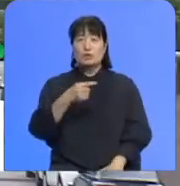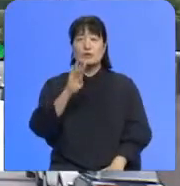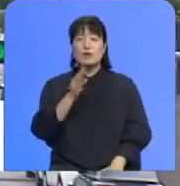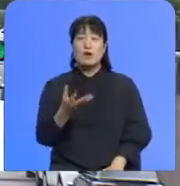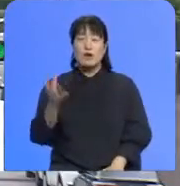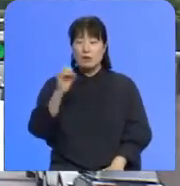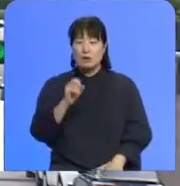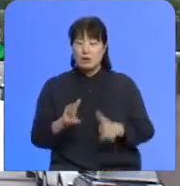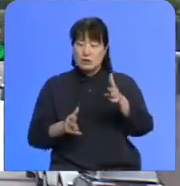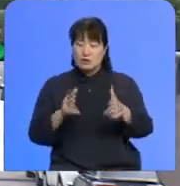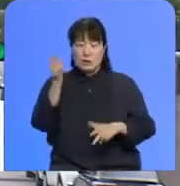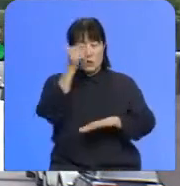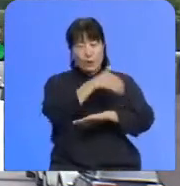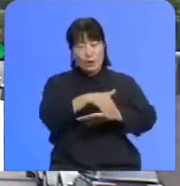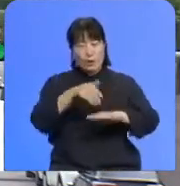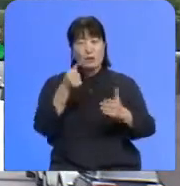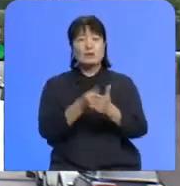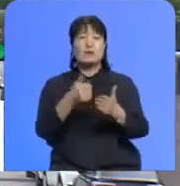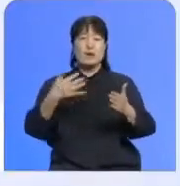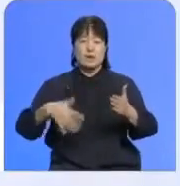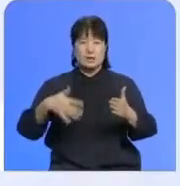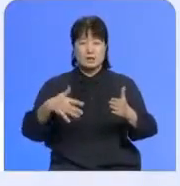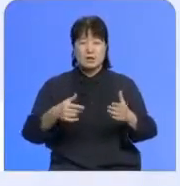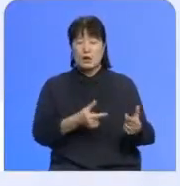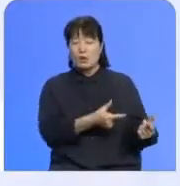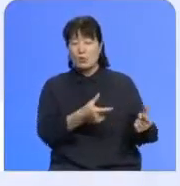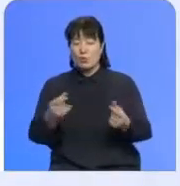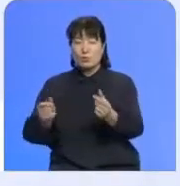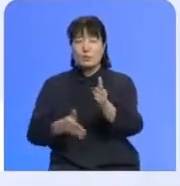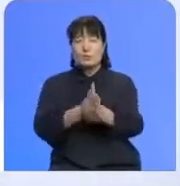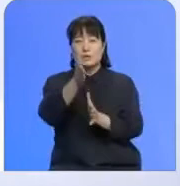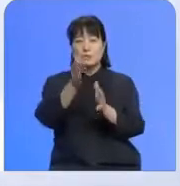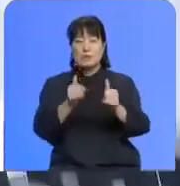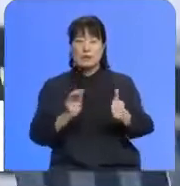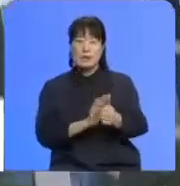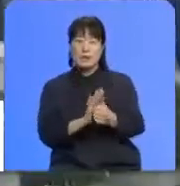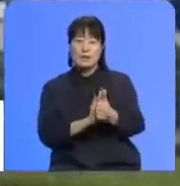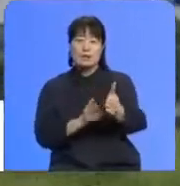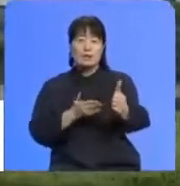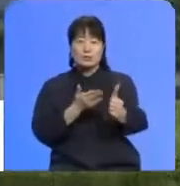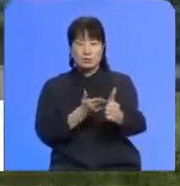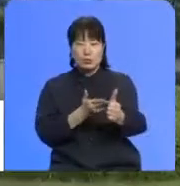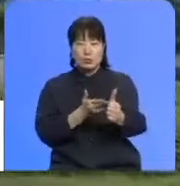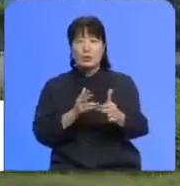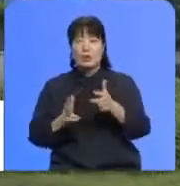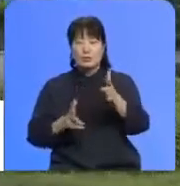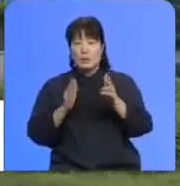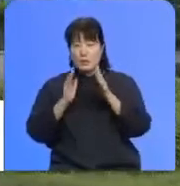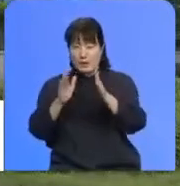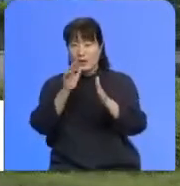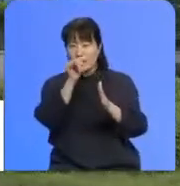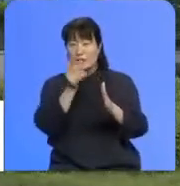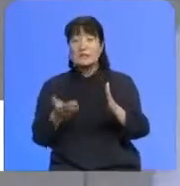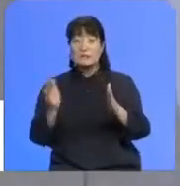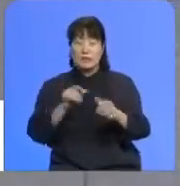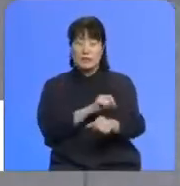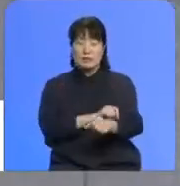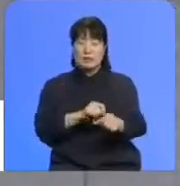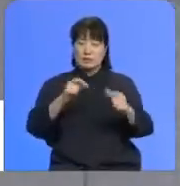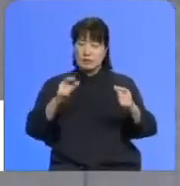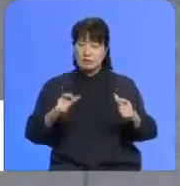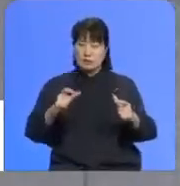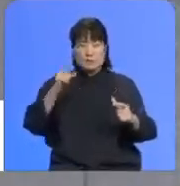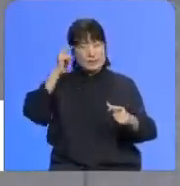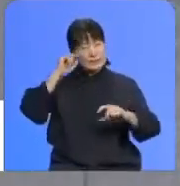아직 사업계획이 없습니다. 전 시민에게 혜택이 돌아가도록 한다는 사업 방향은 잡았지만 특정 지역 주민들의